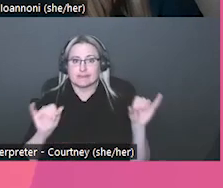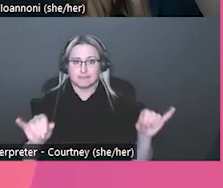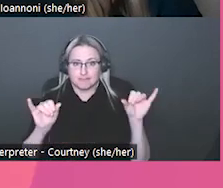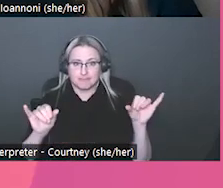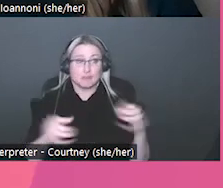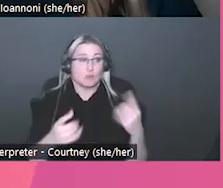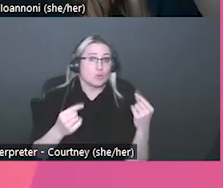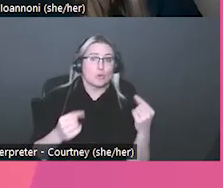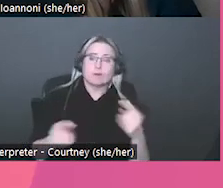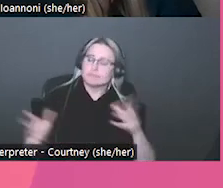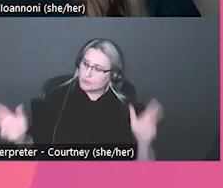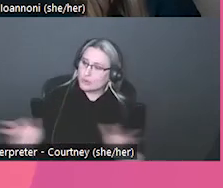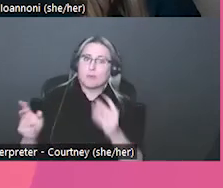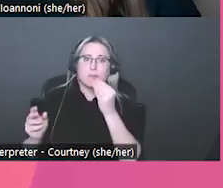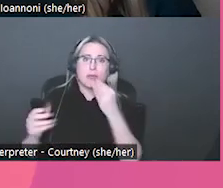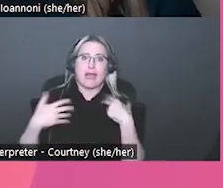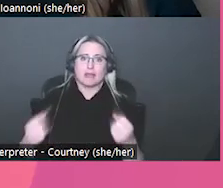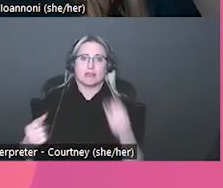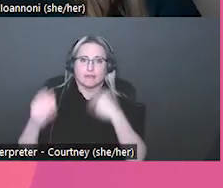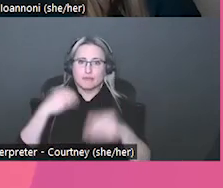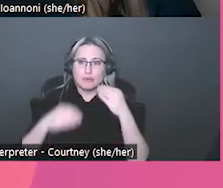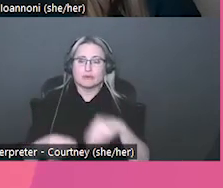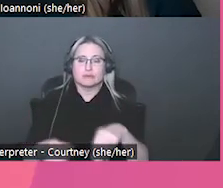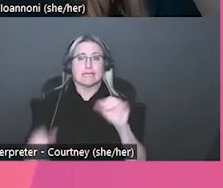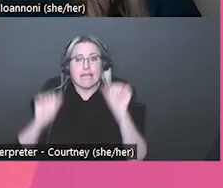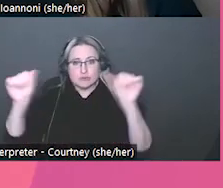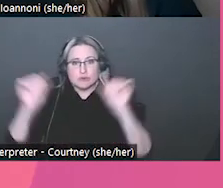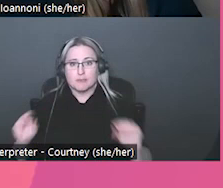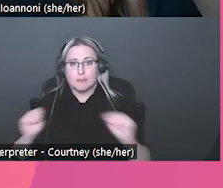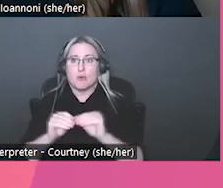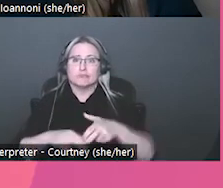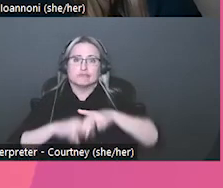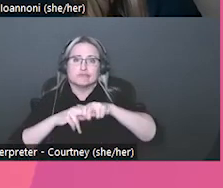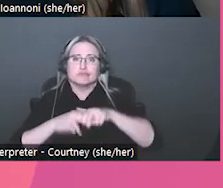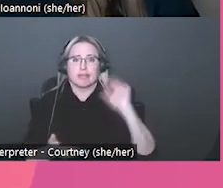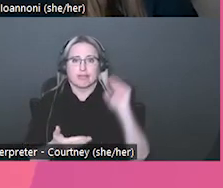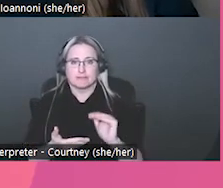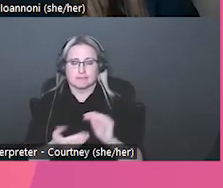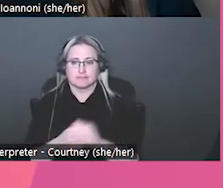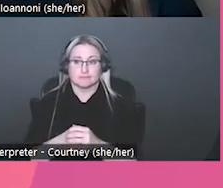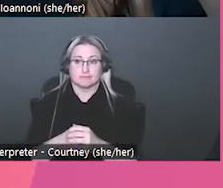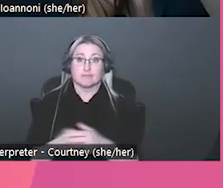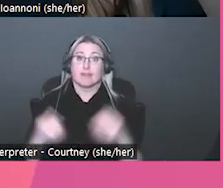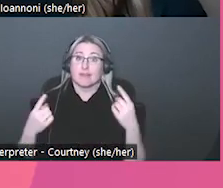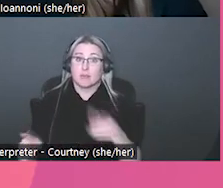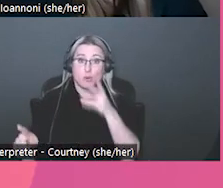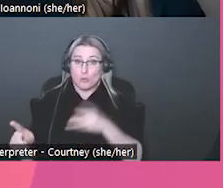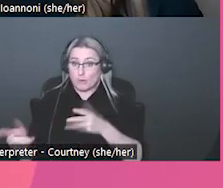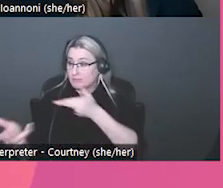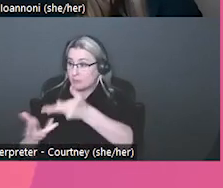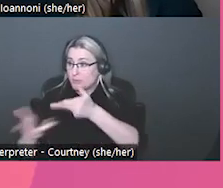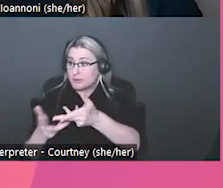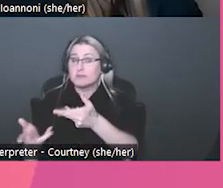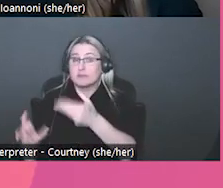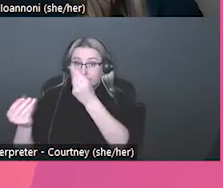30 dernières années. On veut les inciter à manger de façon plus saine et à être moins sédentaires. Beaucoup des femmes à